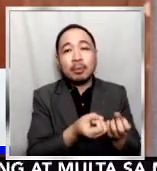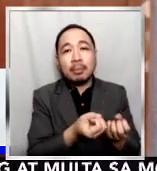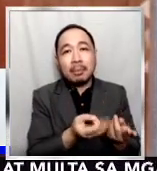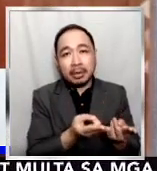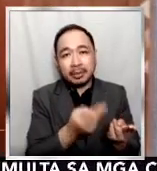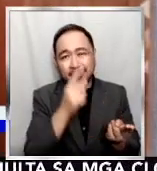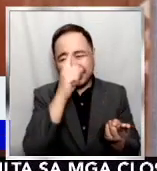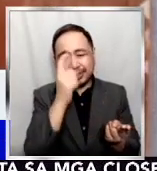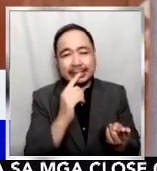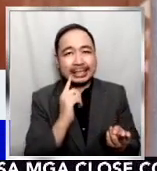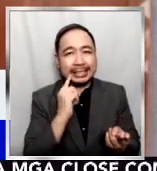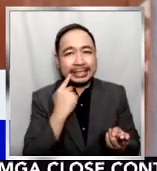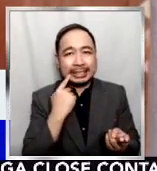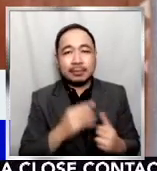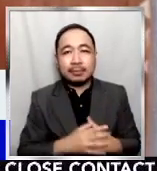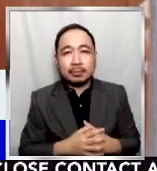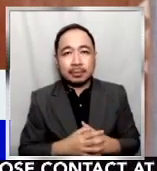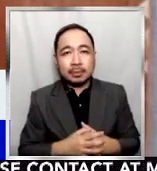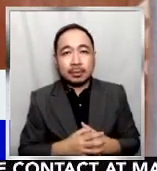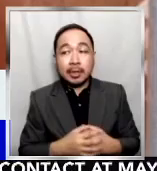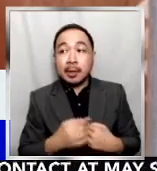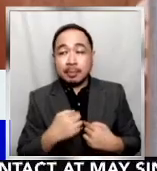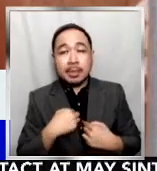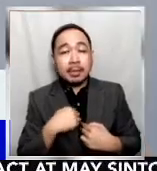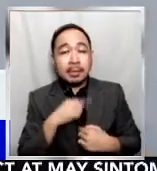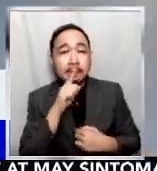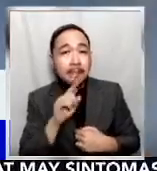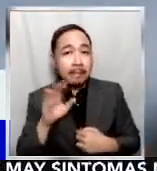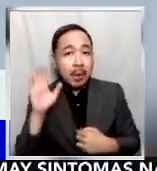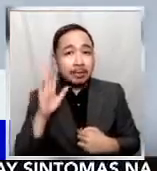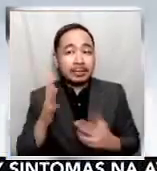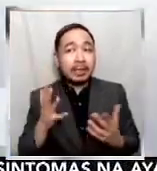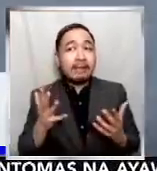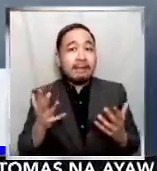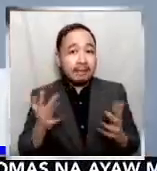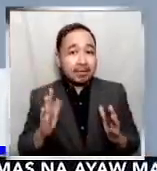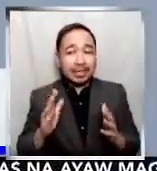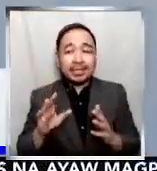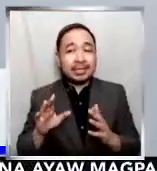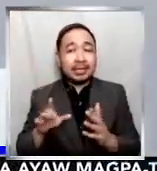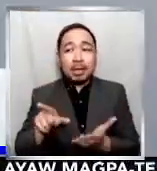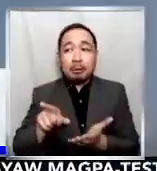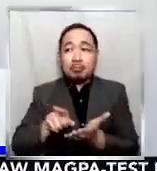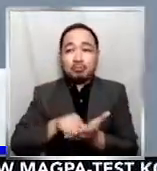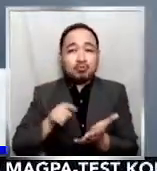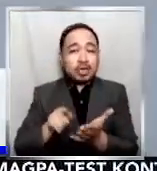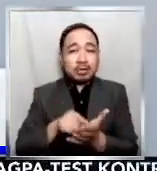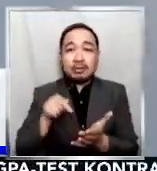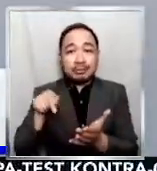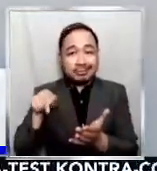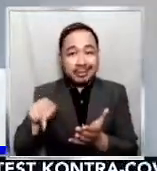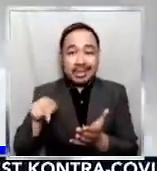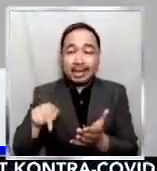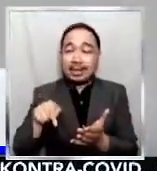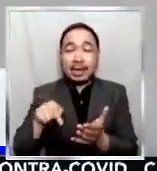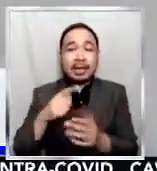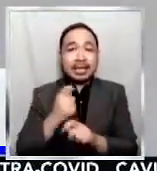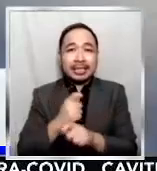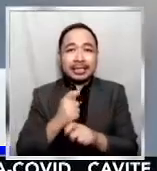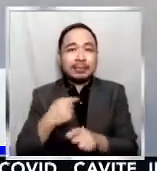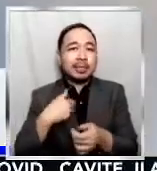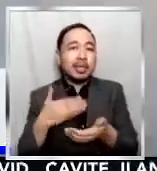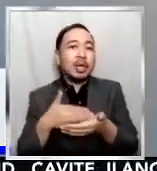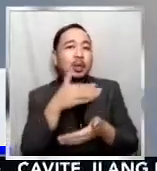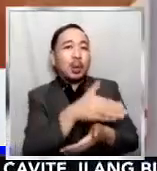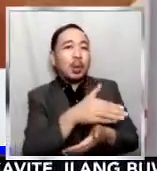talagang pagkatapos at pagkatapos ko po talaga ma-hardbound yun. Punta po talaga ako sa puntod niya sa sabihin niya tapos na